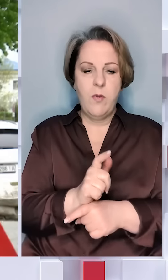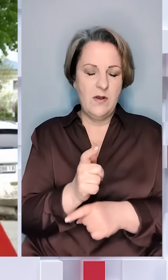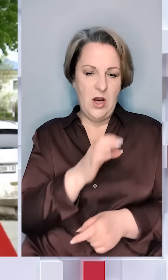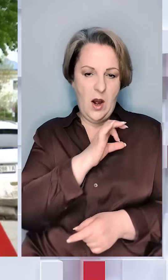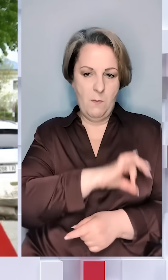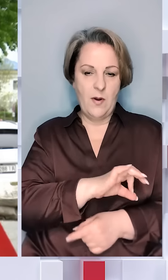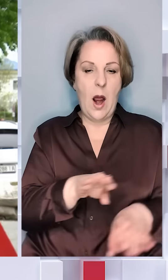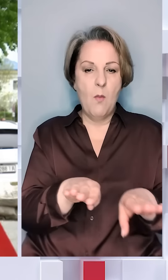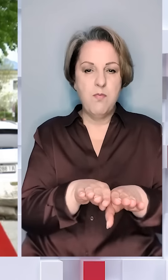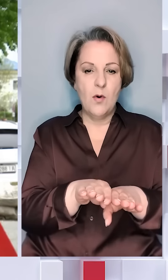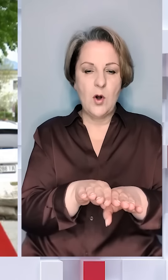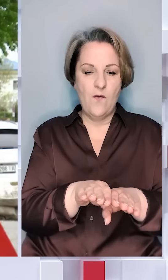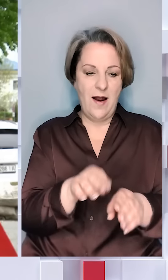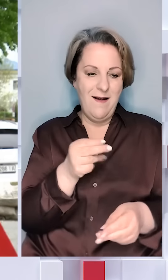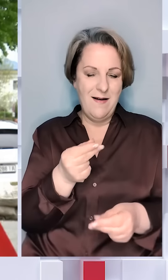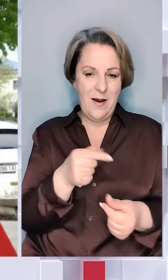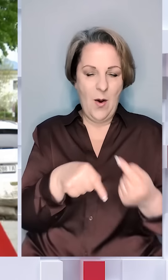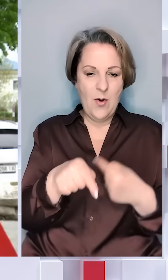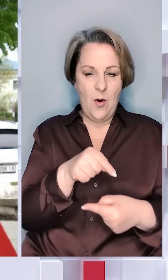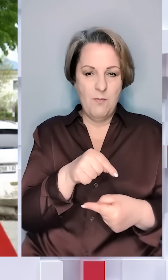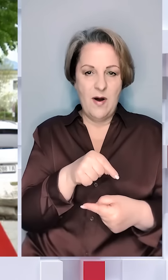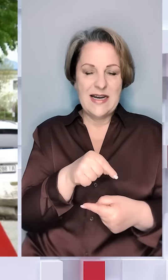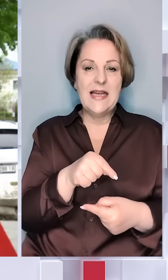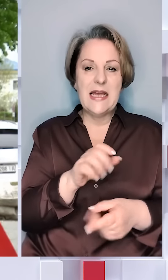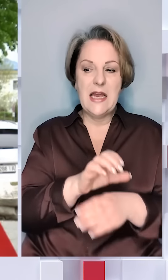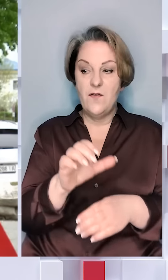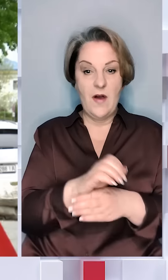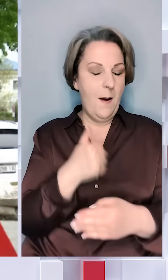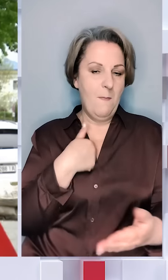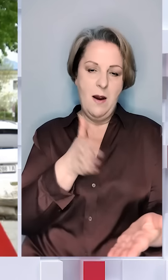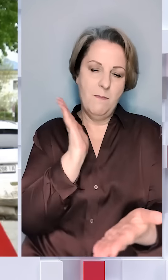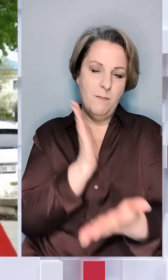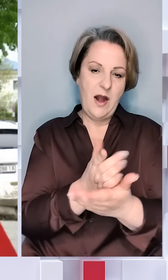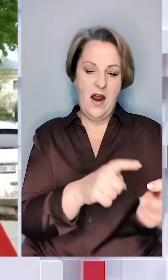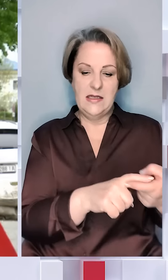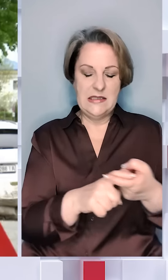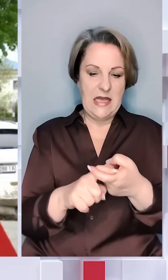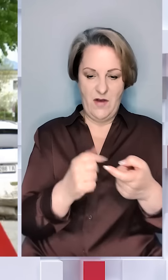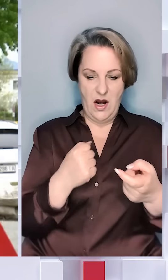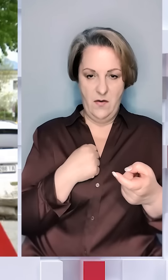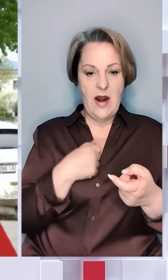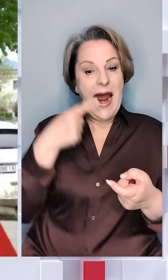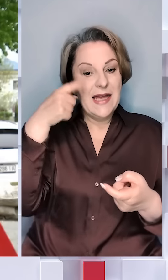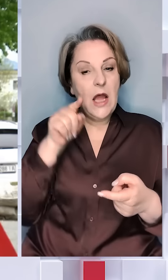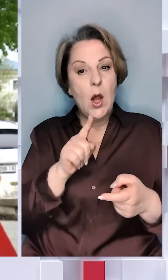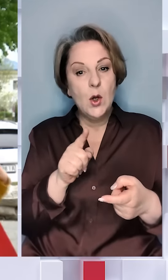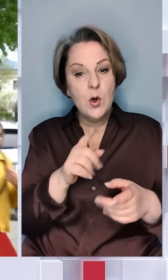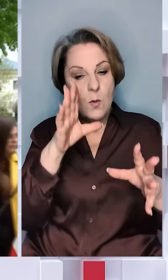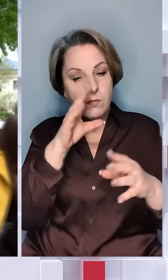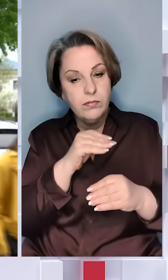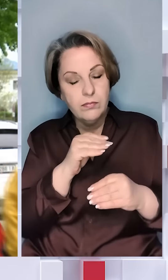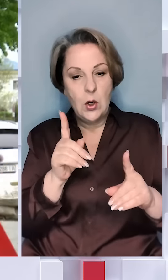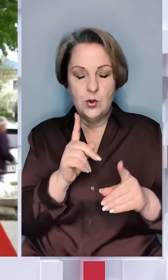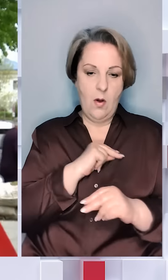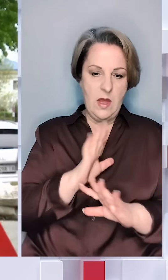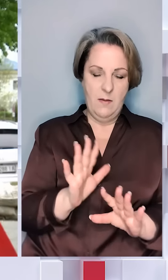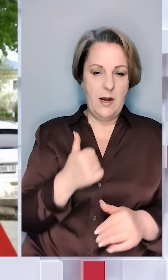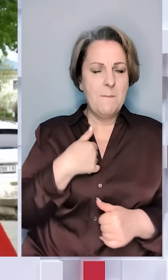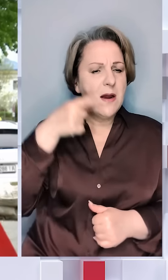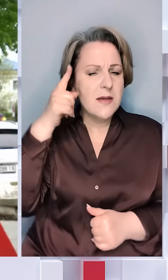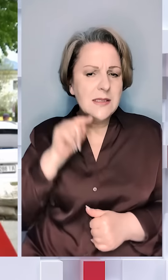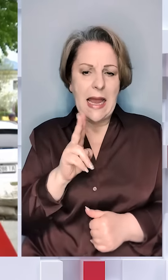порівнянні з комерційними виробниками. У нас є прямий зворотний зв'язок з наших підрозділів. Ми знаємо, що працює, що не працює.